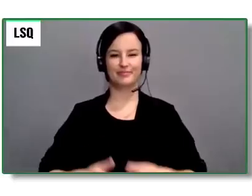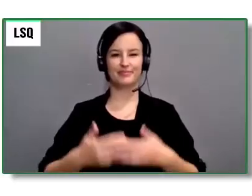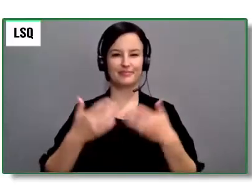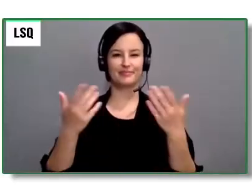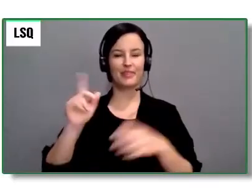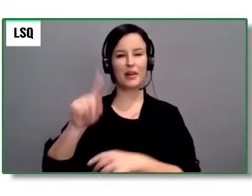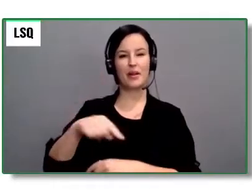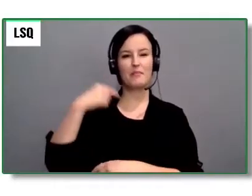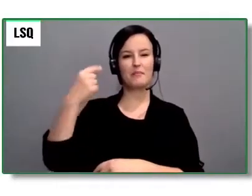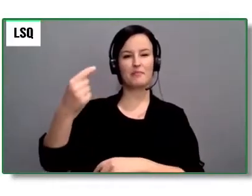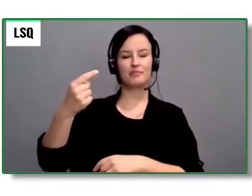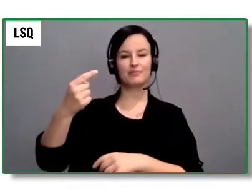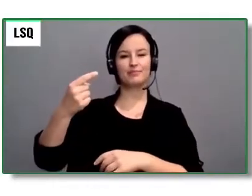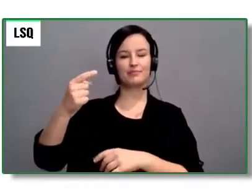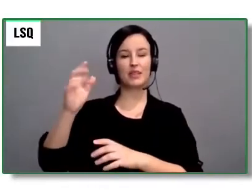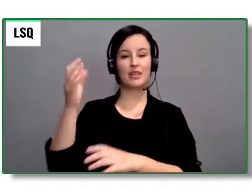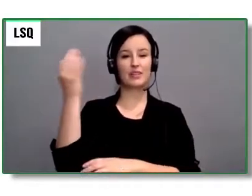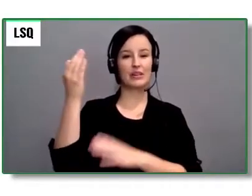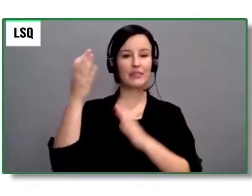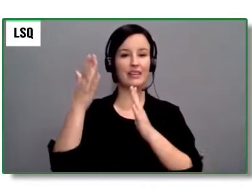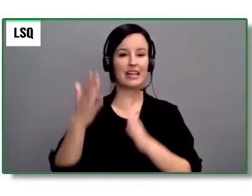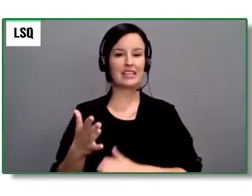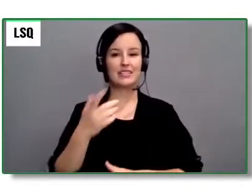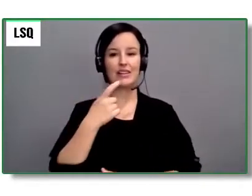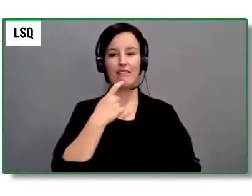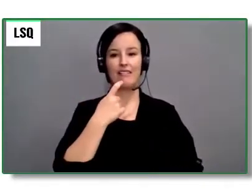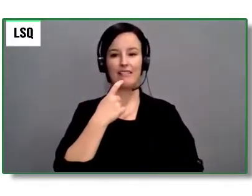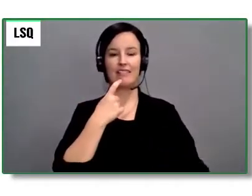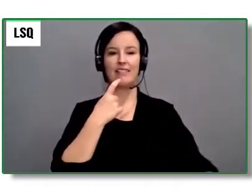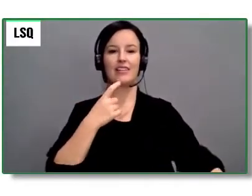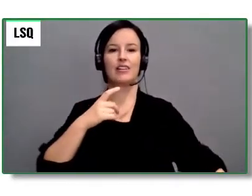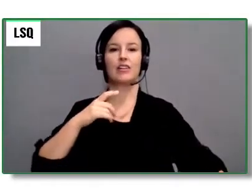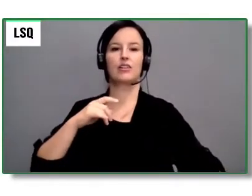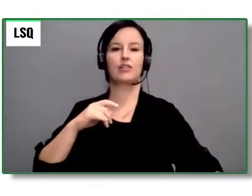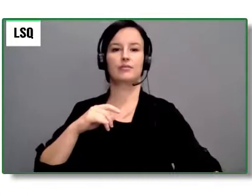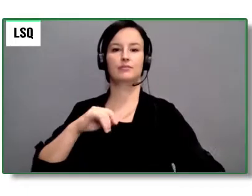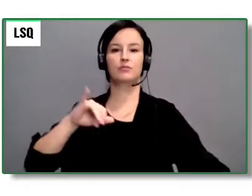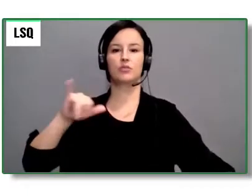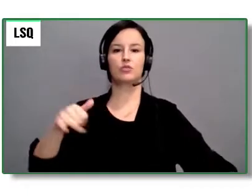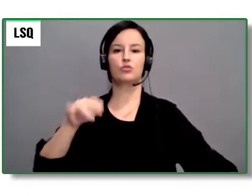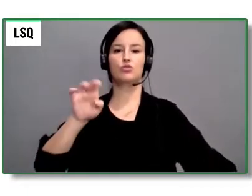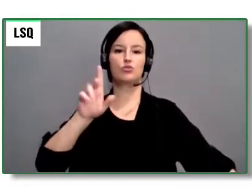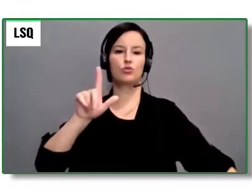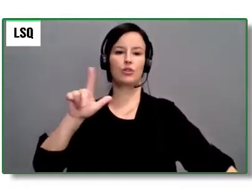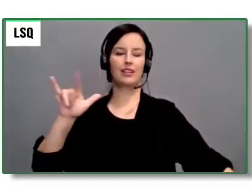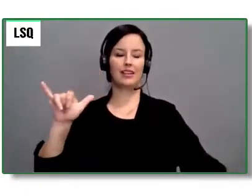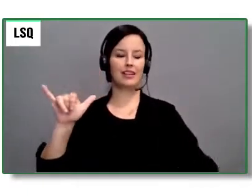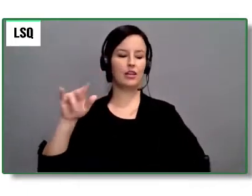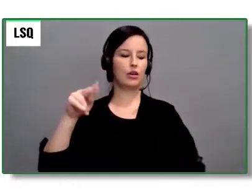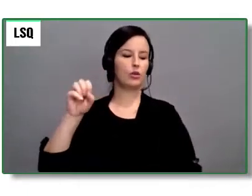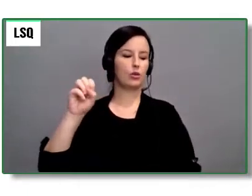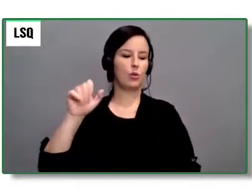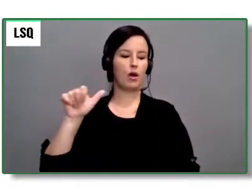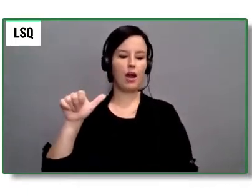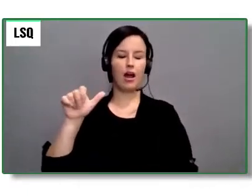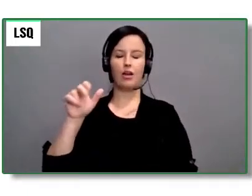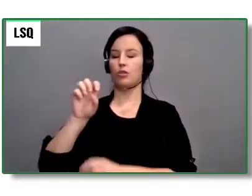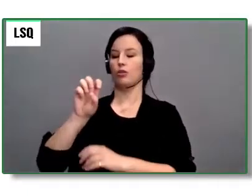Notre troisième conférencière maintenant est Julie Nowak, qui est une éducatrice, activiste, écrivaine et